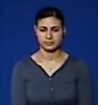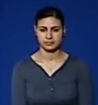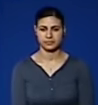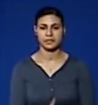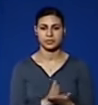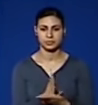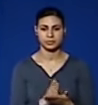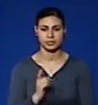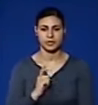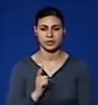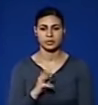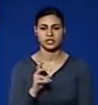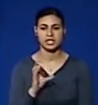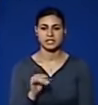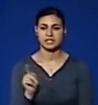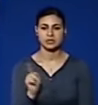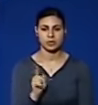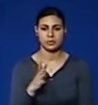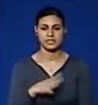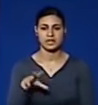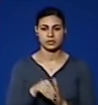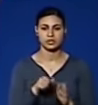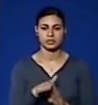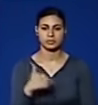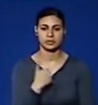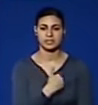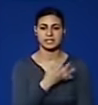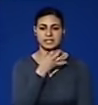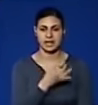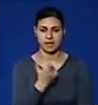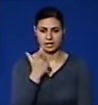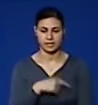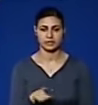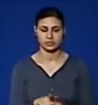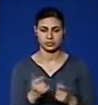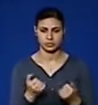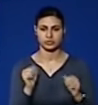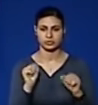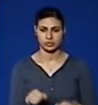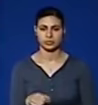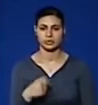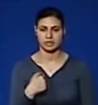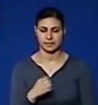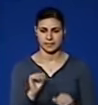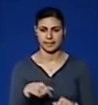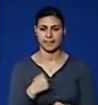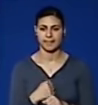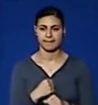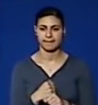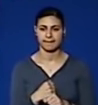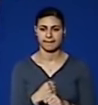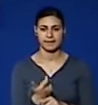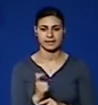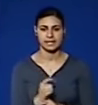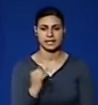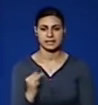დიდხანს ველოდი შანსს, რომ საქართველოს შემესრულებინა ჩემი საყვარელი პარტია, როგორც იქნა მომეცა ამის საშუალება.